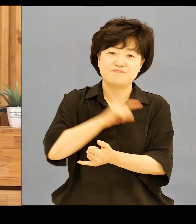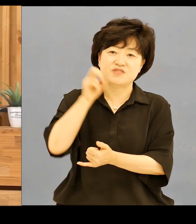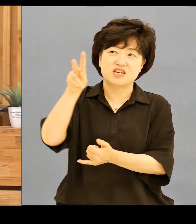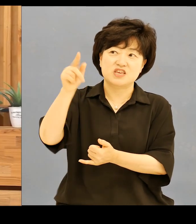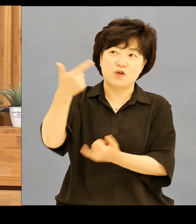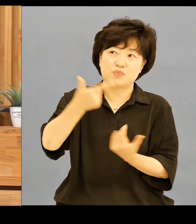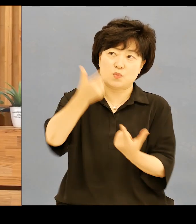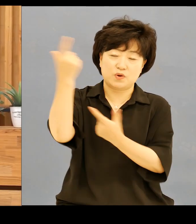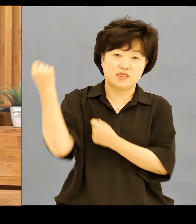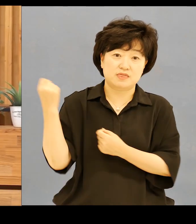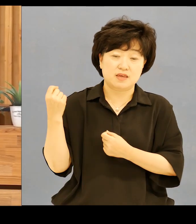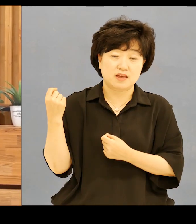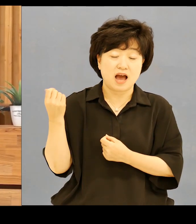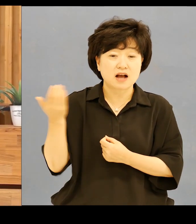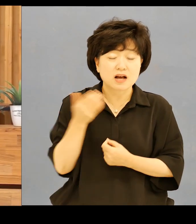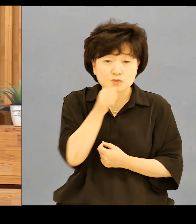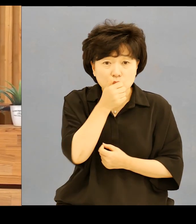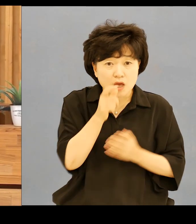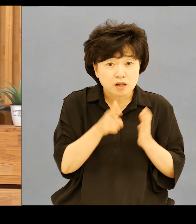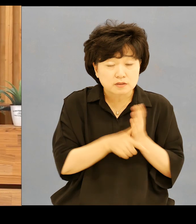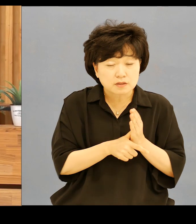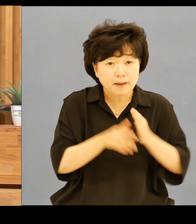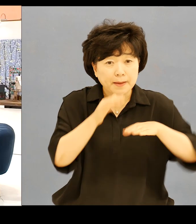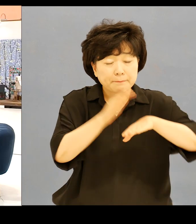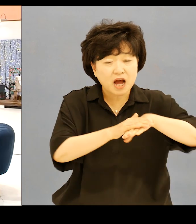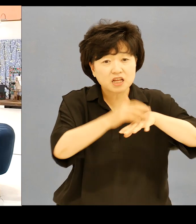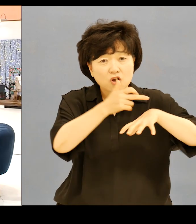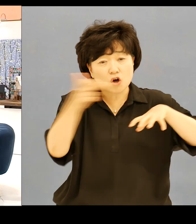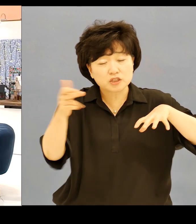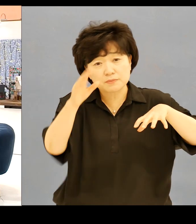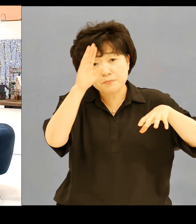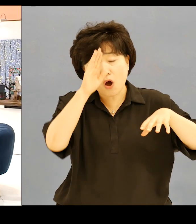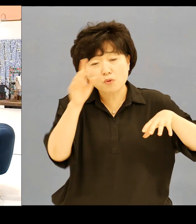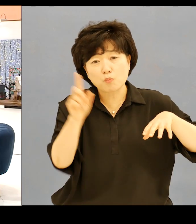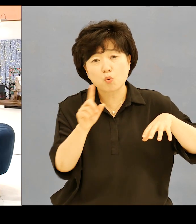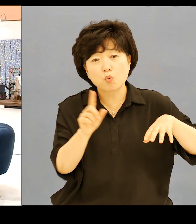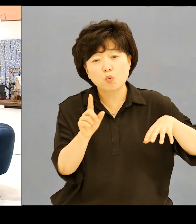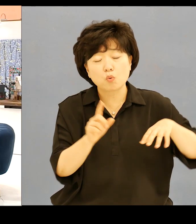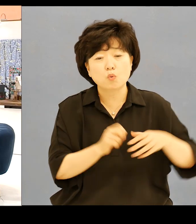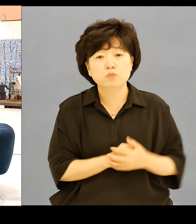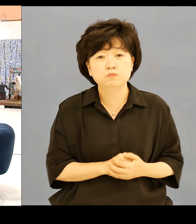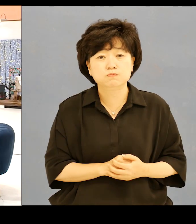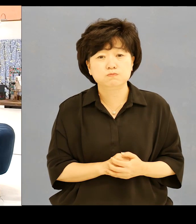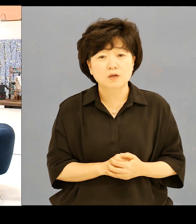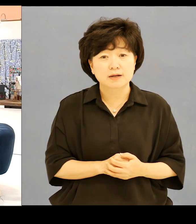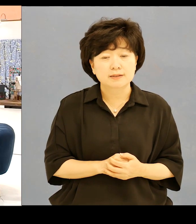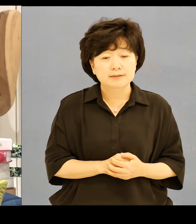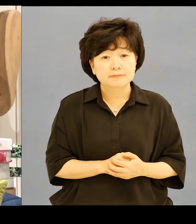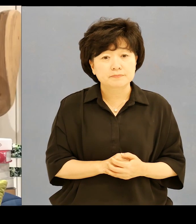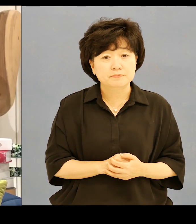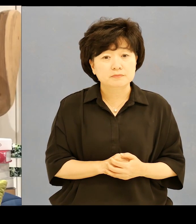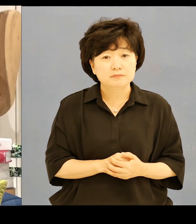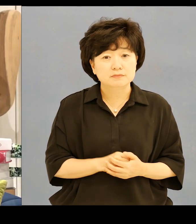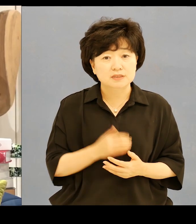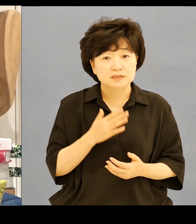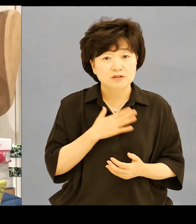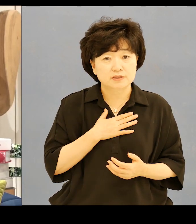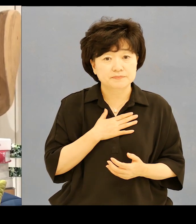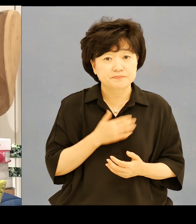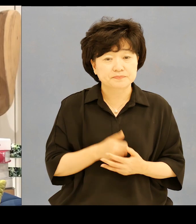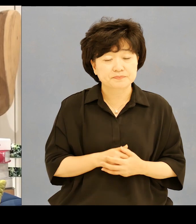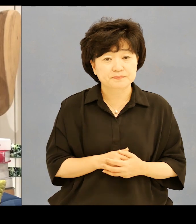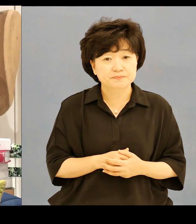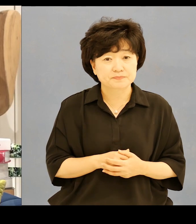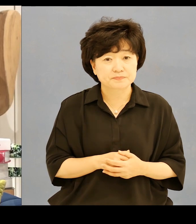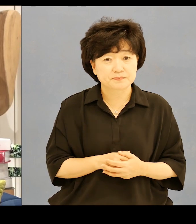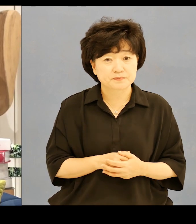네. 팔이 커지는 병이다라고 저희가 소개했어요. 네. 정확하게 어떤 증세가 있으셨던 건가요? 아, 저는 이제